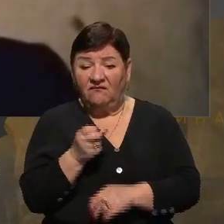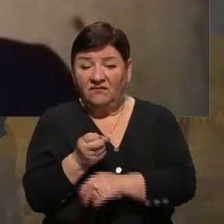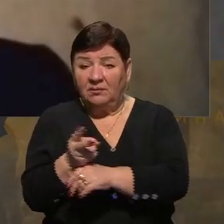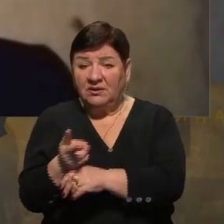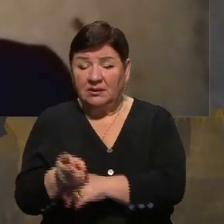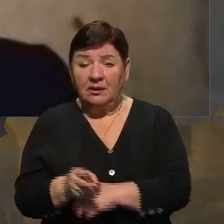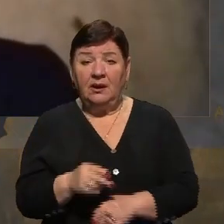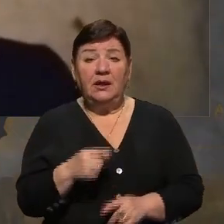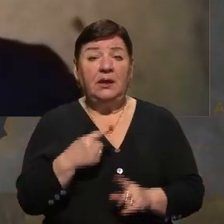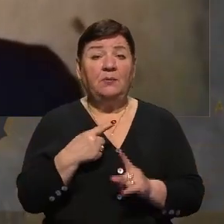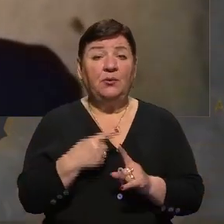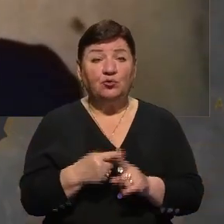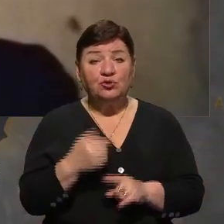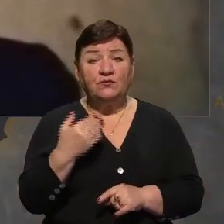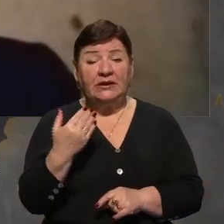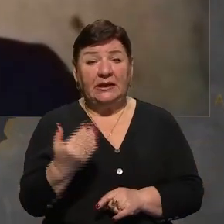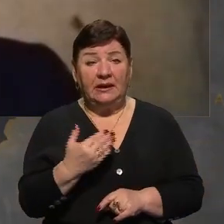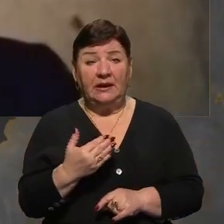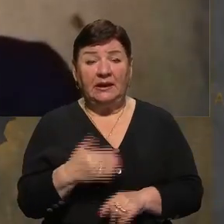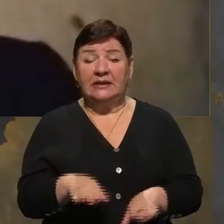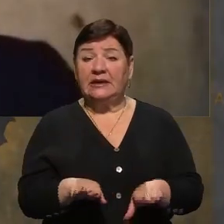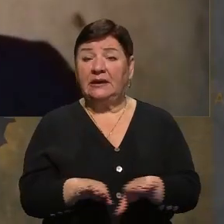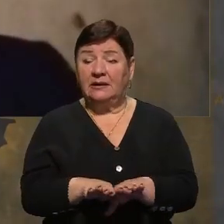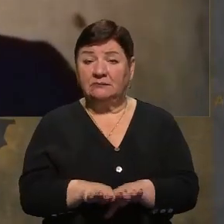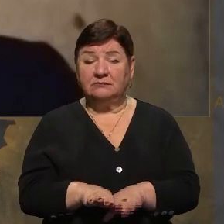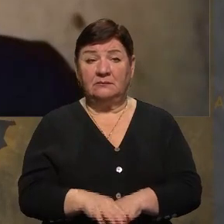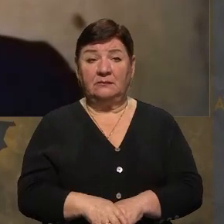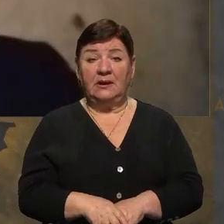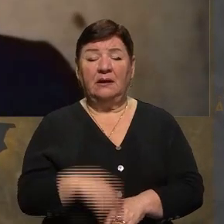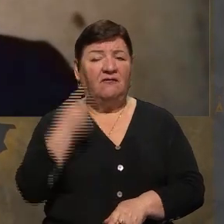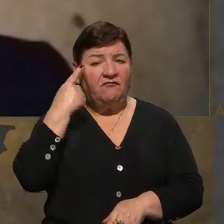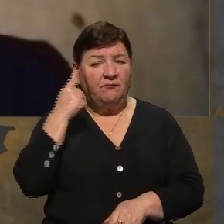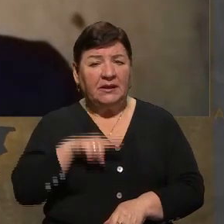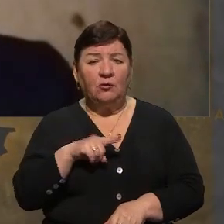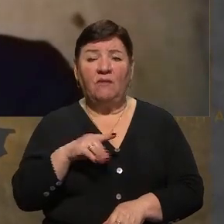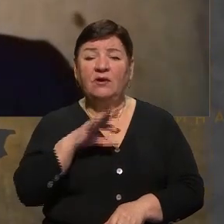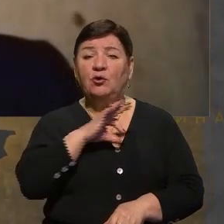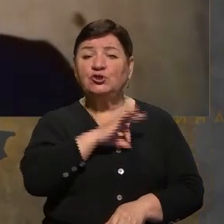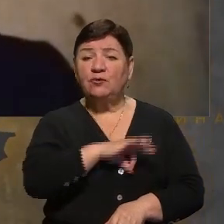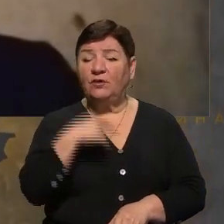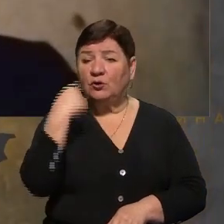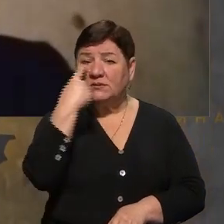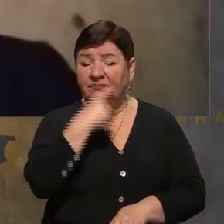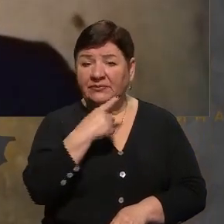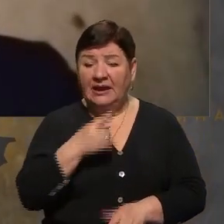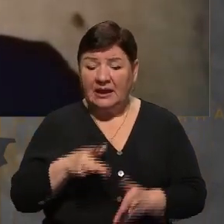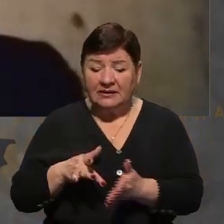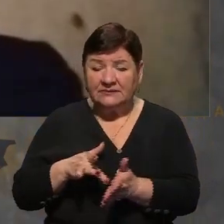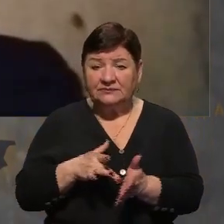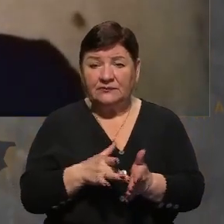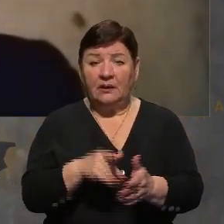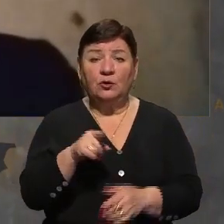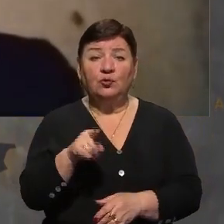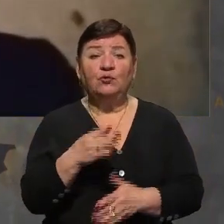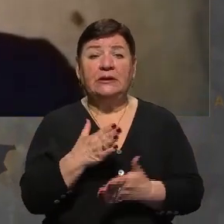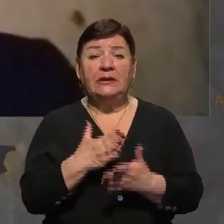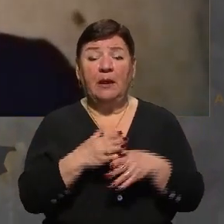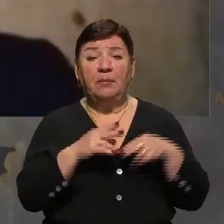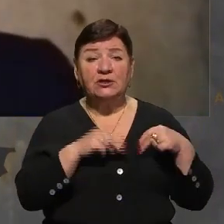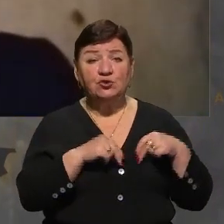і плюс вони доволі такі вправно і вміло використовують особливості рельєфу і місцевості. У них тут